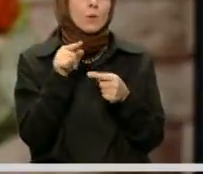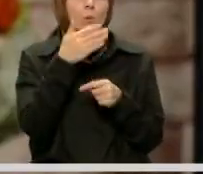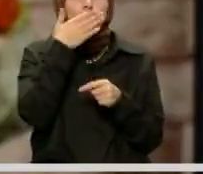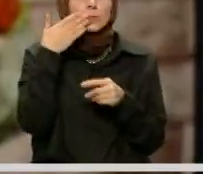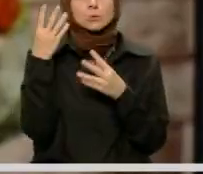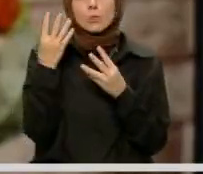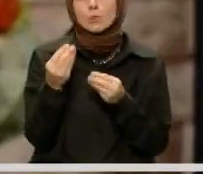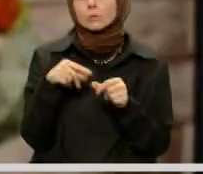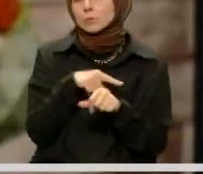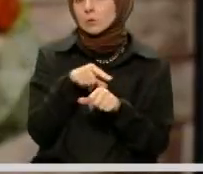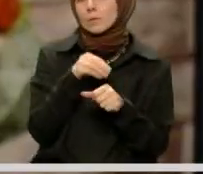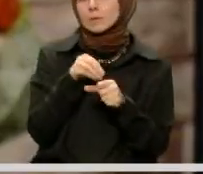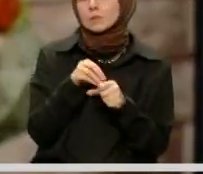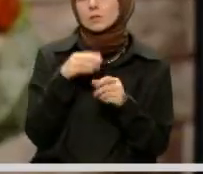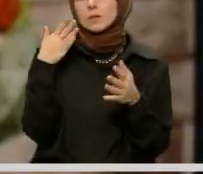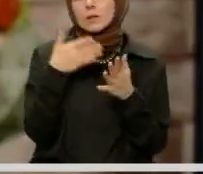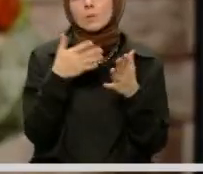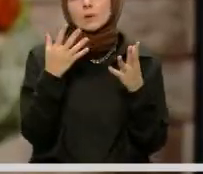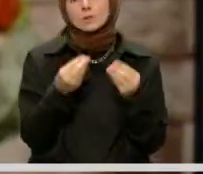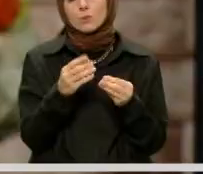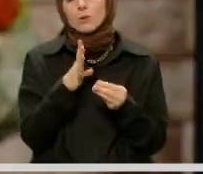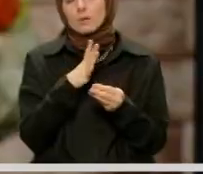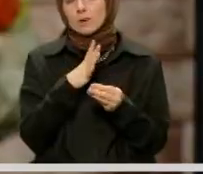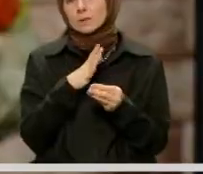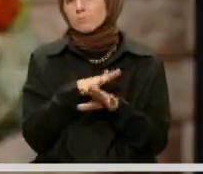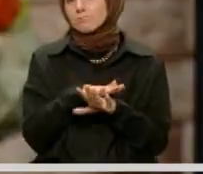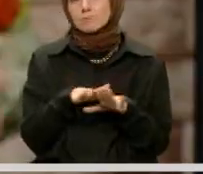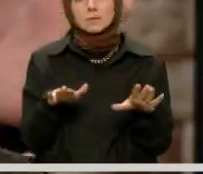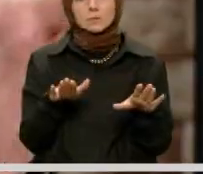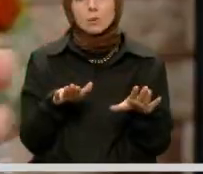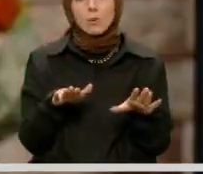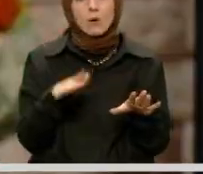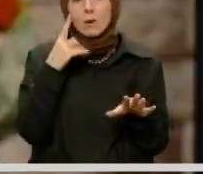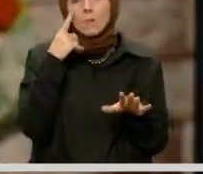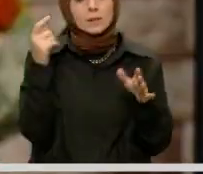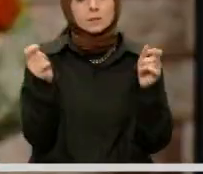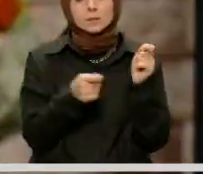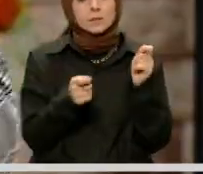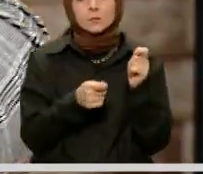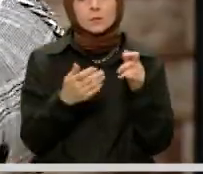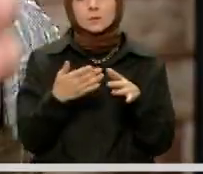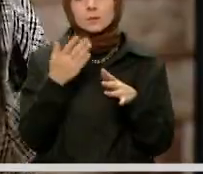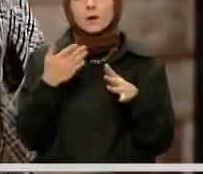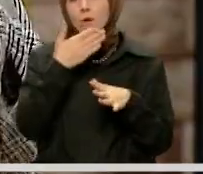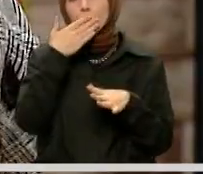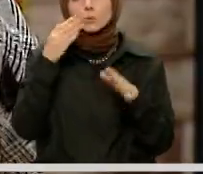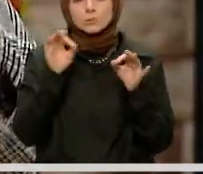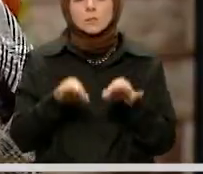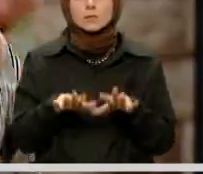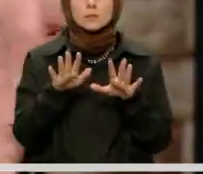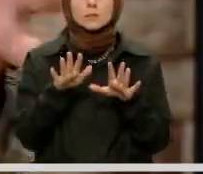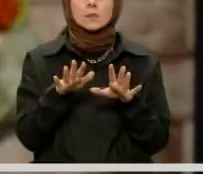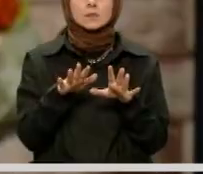diliminde ibadet halindeyiz. Aktif ibadet halindeyiz. Bitmiyor. Bakın sahurla daha oruç başlamadan biz aktif ibadete